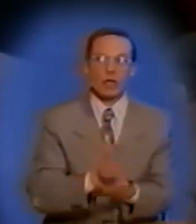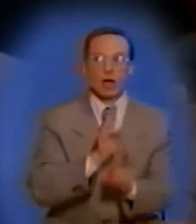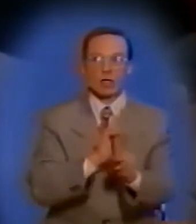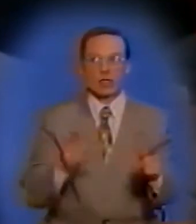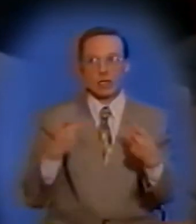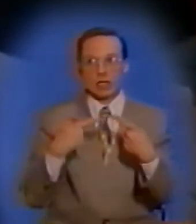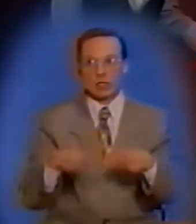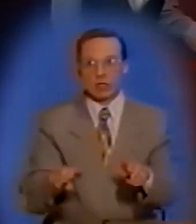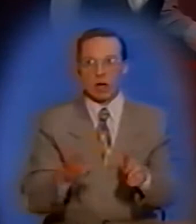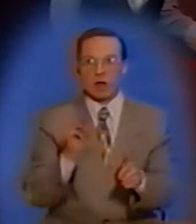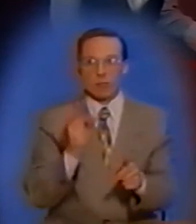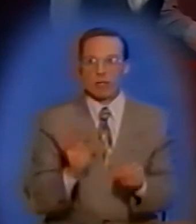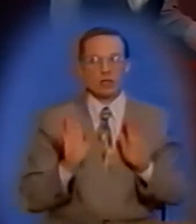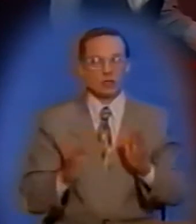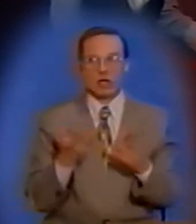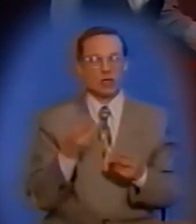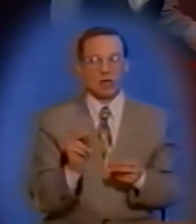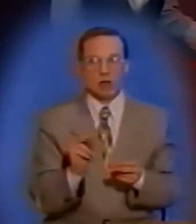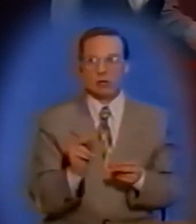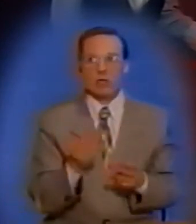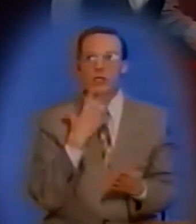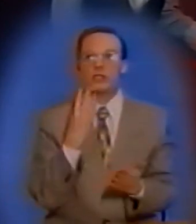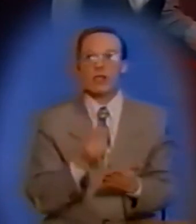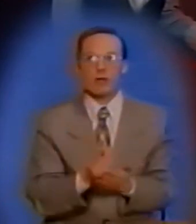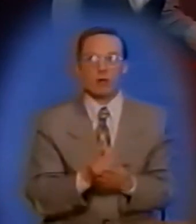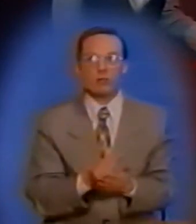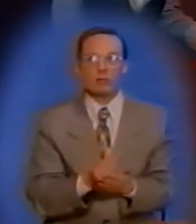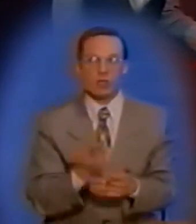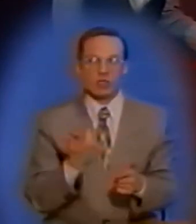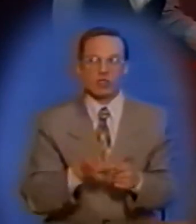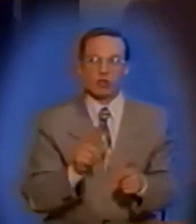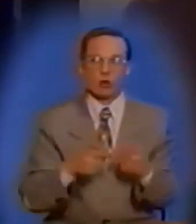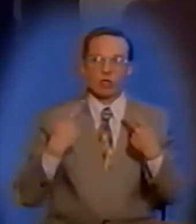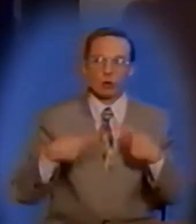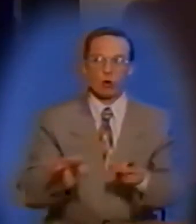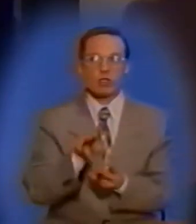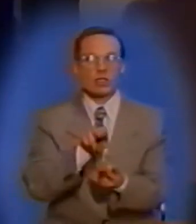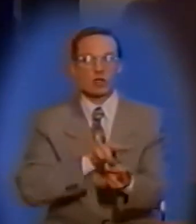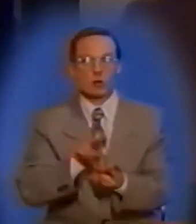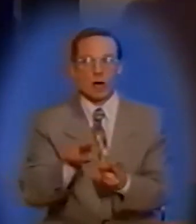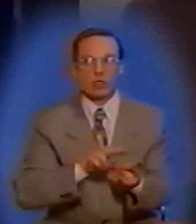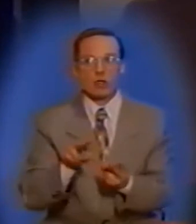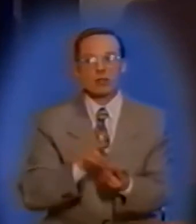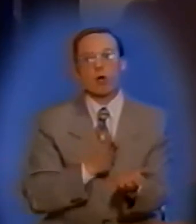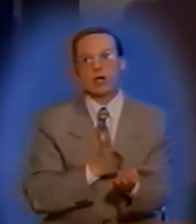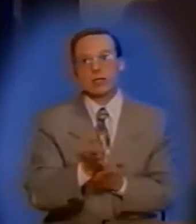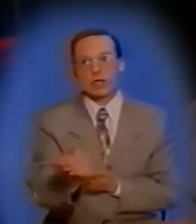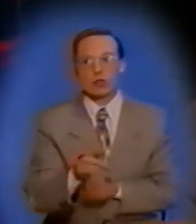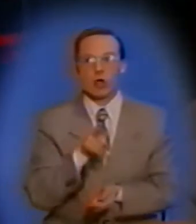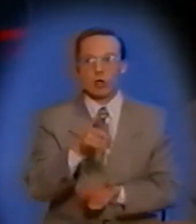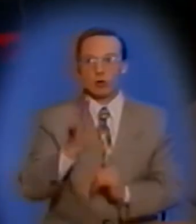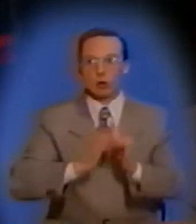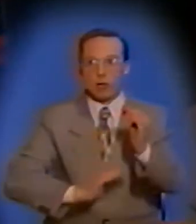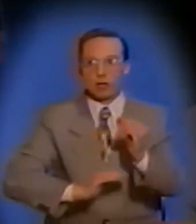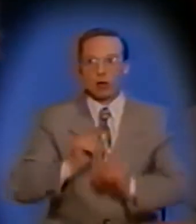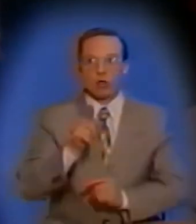kita, bet tik tai ne dėl savo šitos kitokios seksualinės orientacijos. Jūsų praktikoje